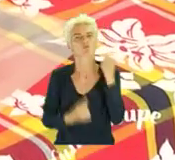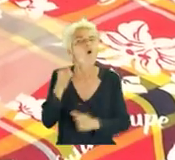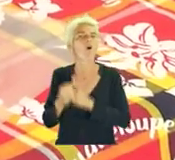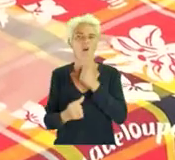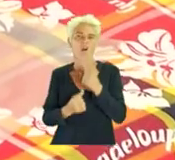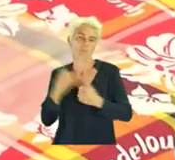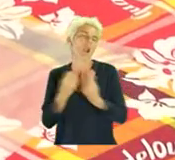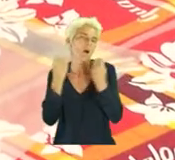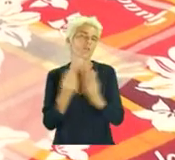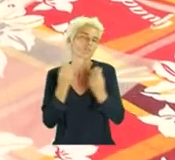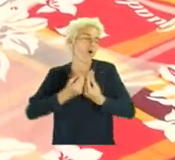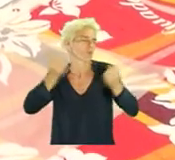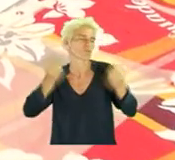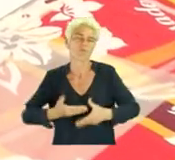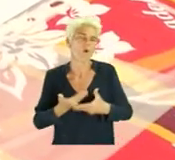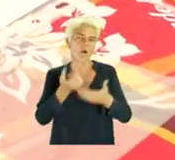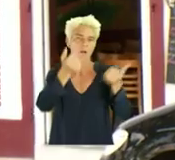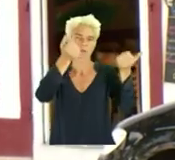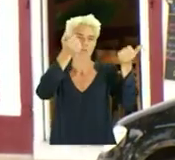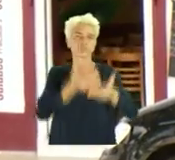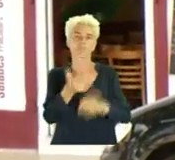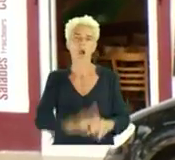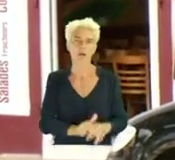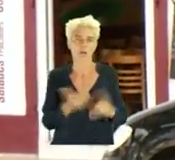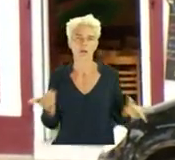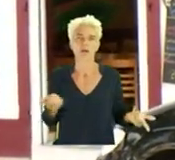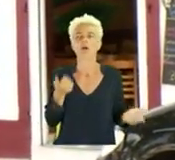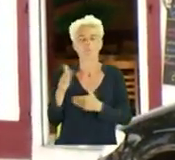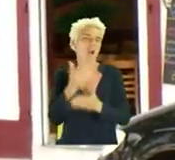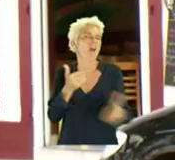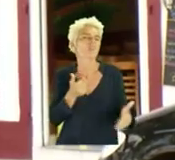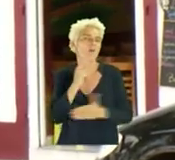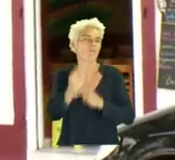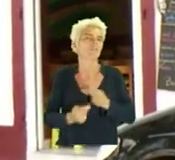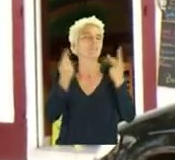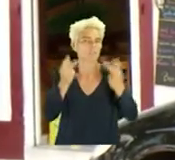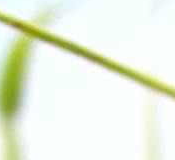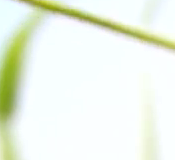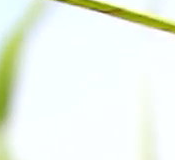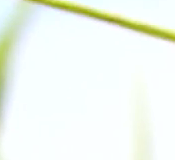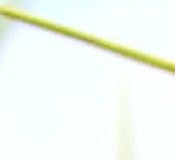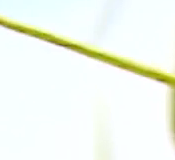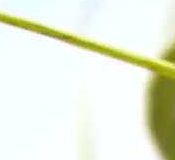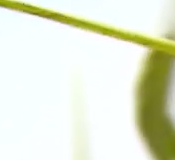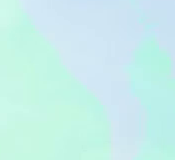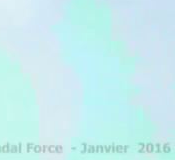c'est la douleur, c'est la souffrance, malheureusement et trop souvent encore on pourrait dire la mort, mais c'est avant tout la vie.